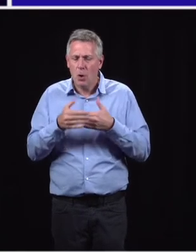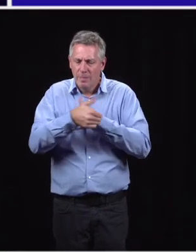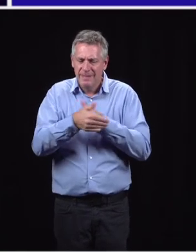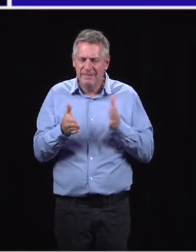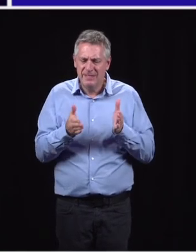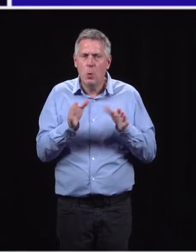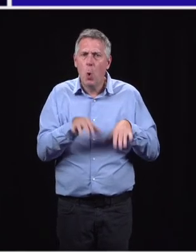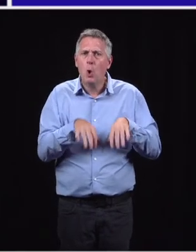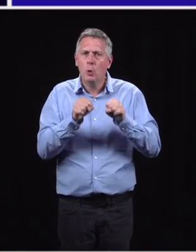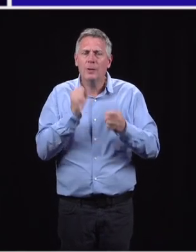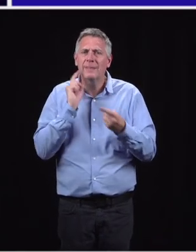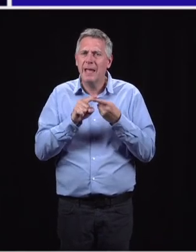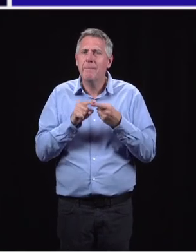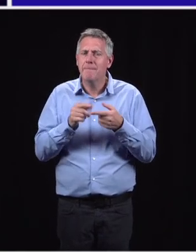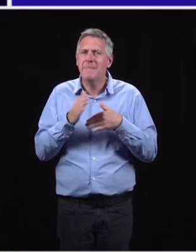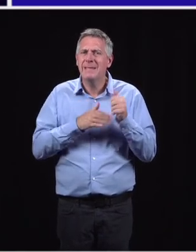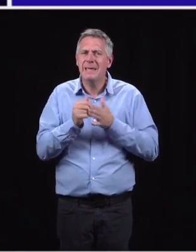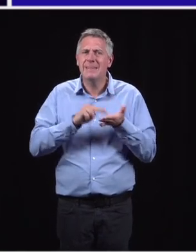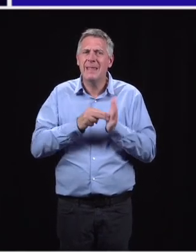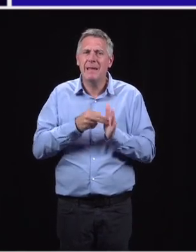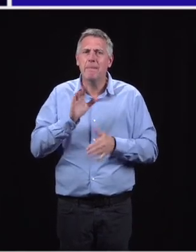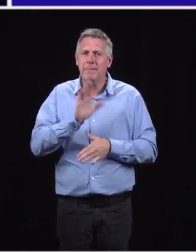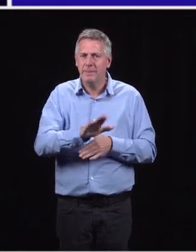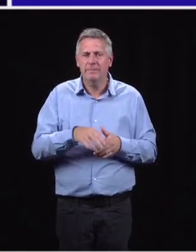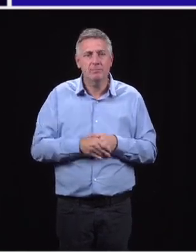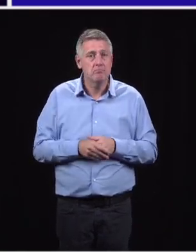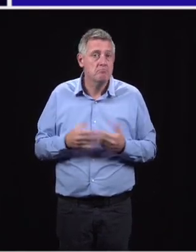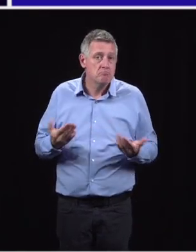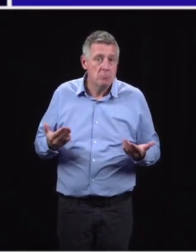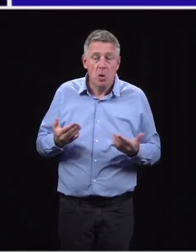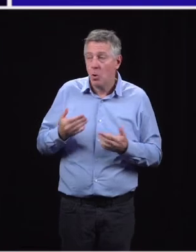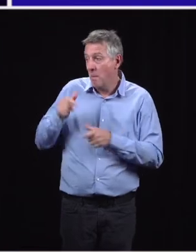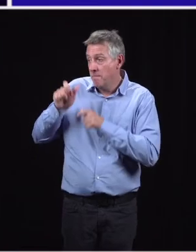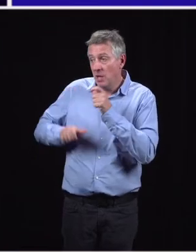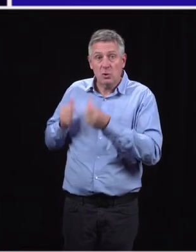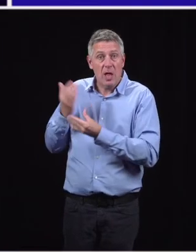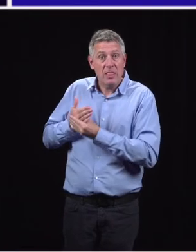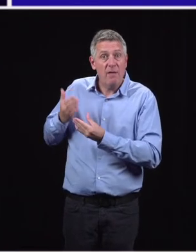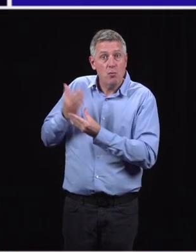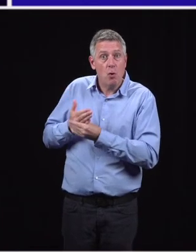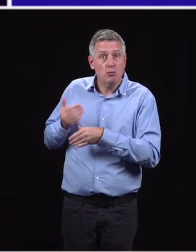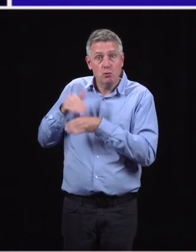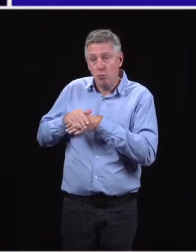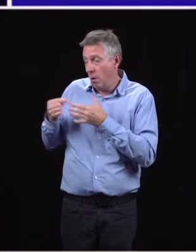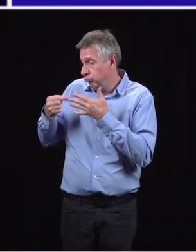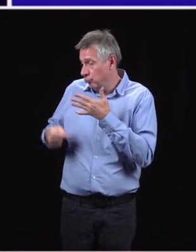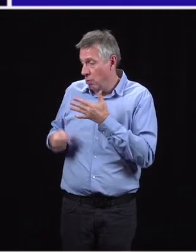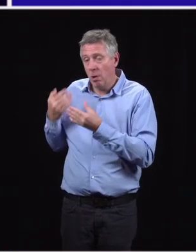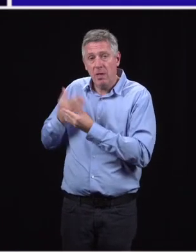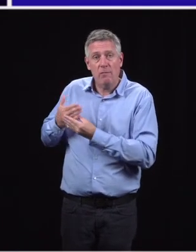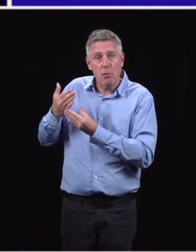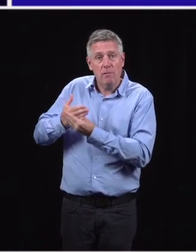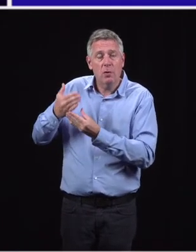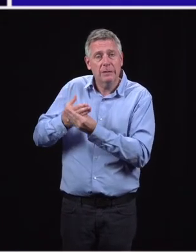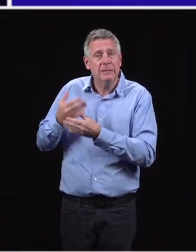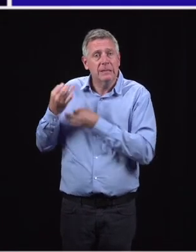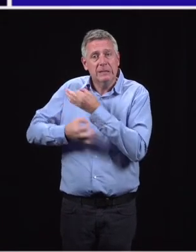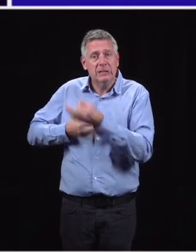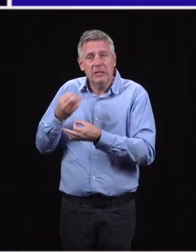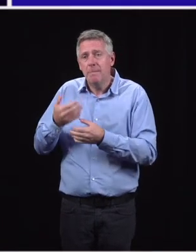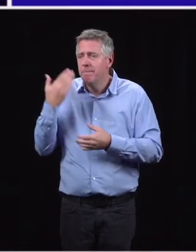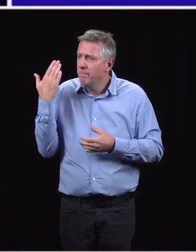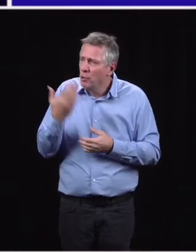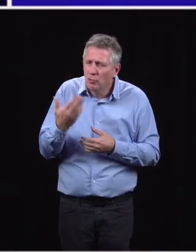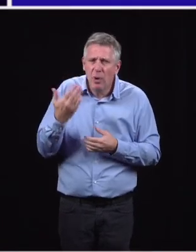sur les métiers de la tech et comme ça a été dit par la plupart des intervenants ici et ben on a besoin de d'innovation